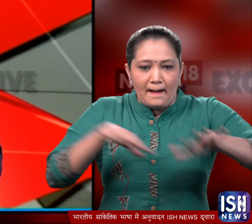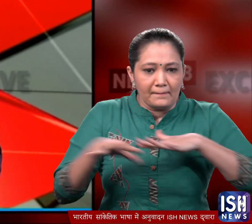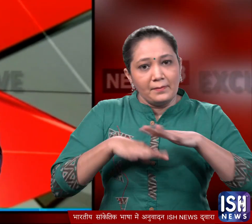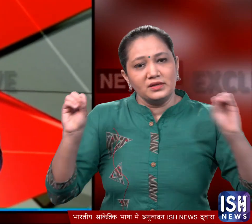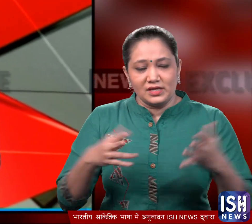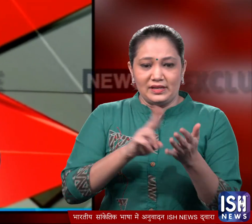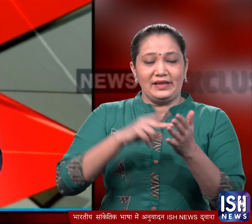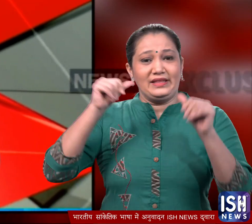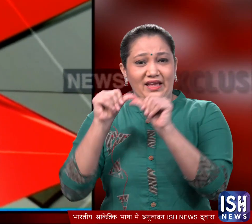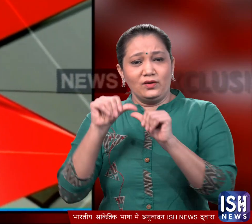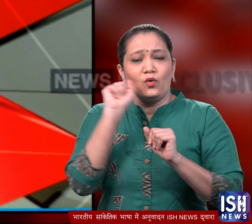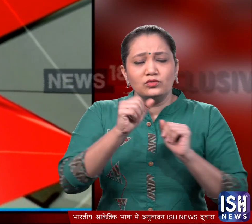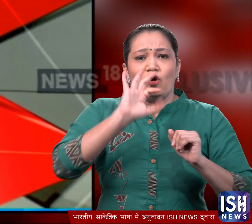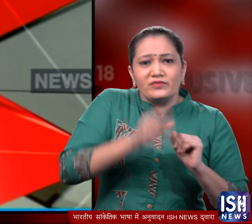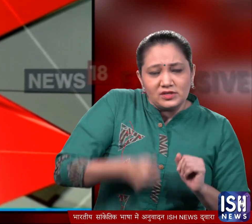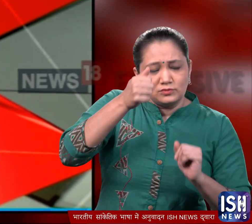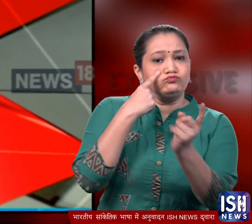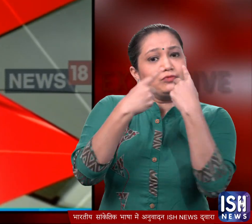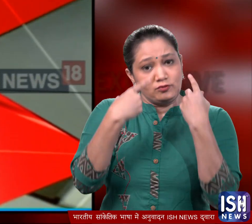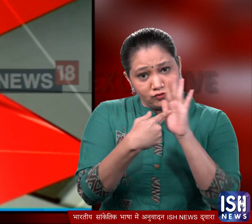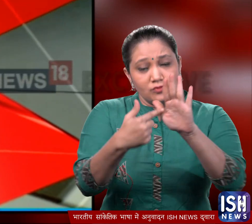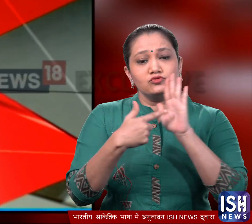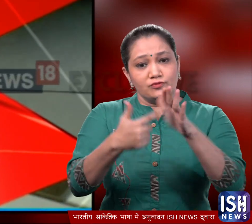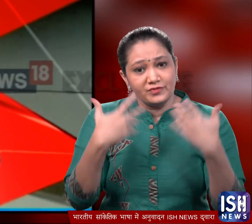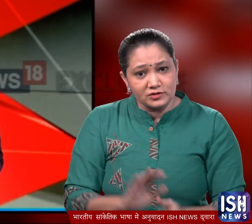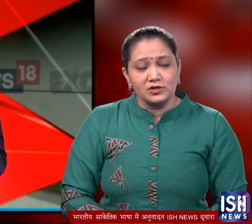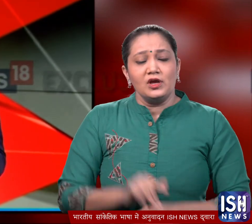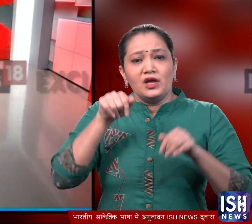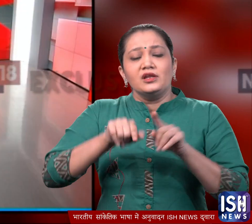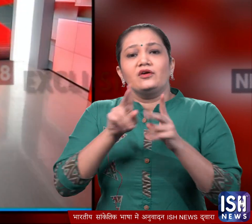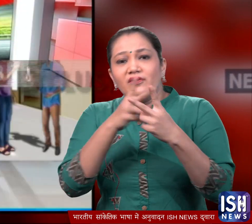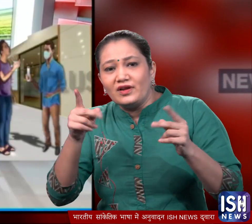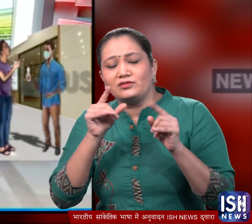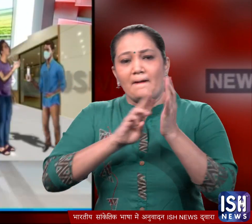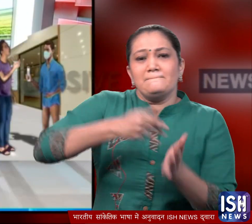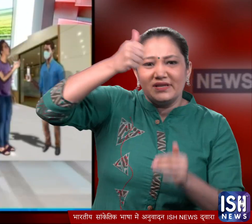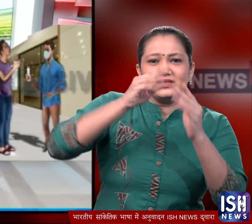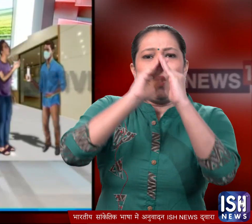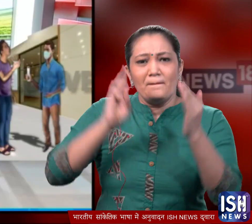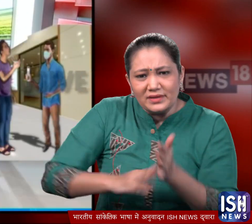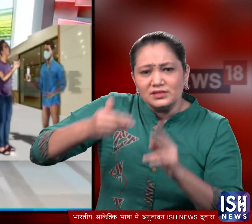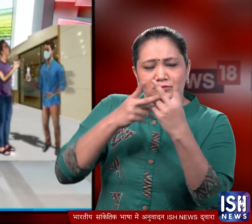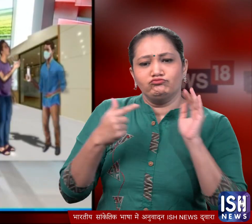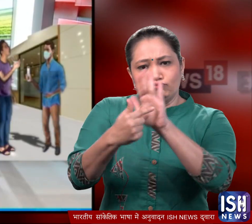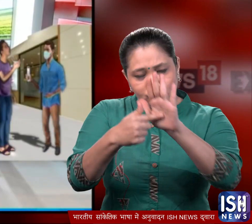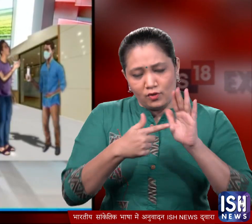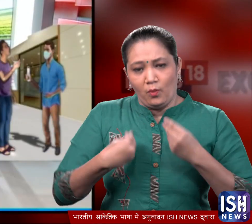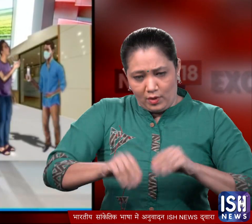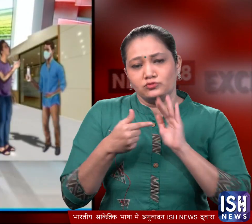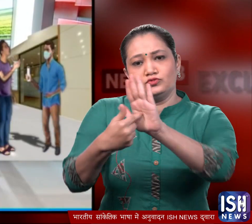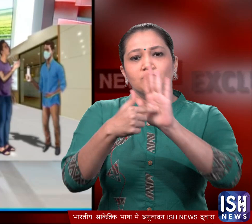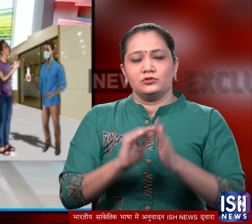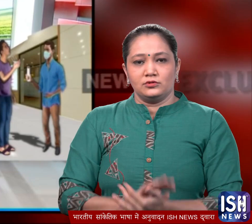तैयारियां शुरू कर दी गई हैं। नीति आयोग के अधिकारियों के सामने मशीन का डेमो भी दिया जा चुका है और अब नागरिक उड्डयन मंत्रालय और गृह मंत्रालय को इस नई तकनीक